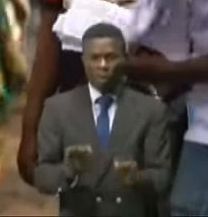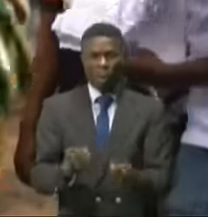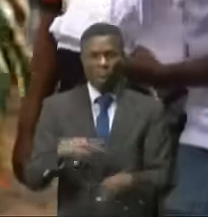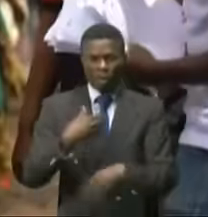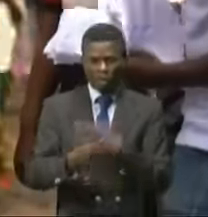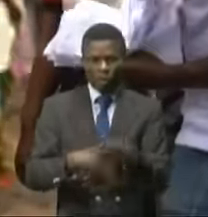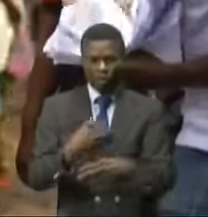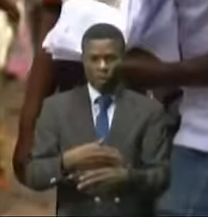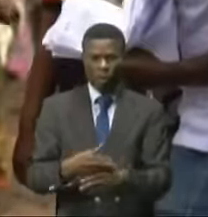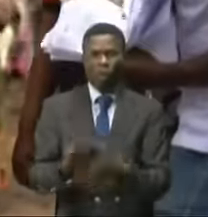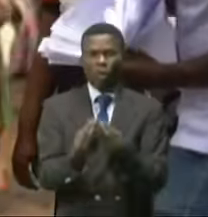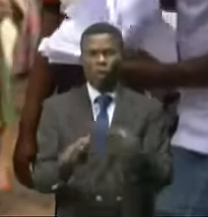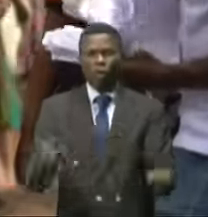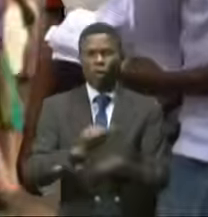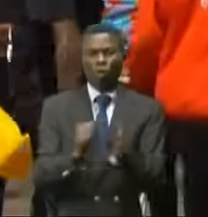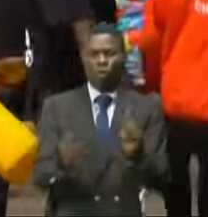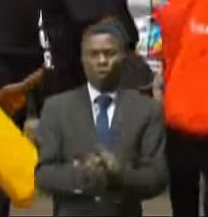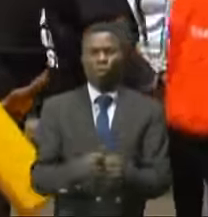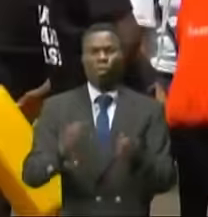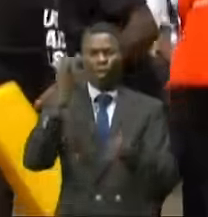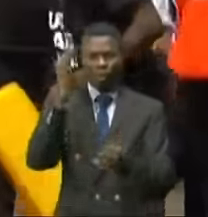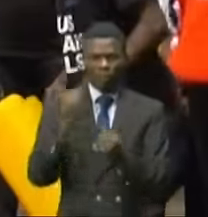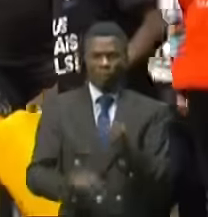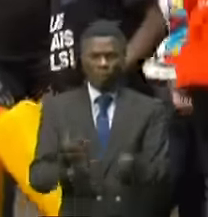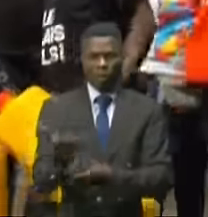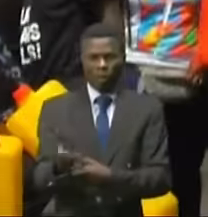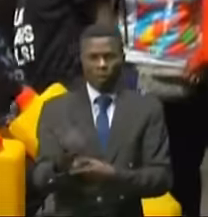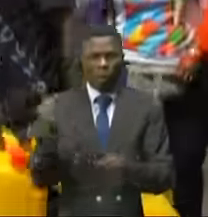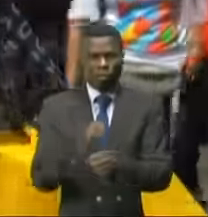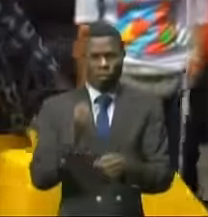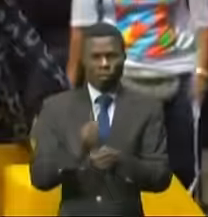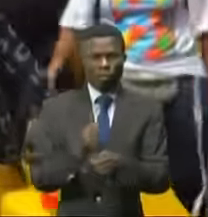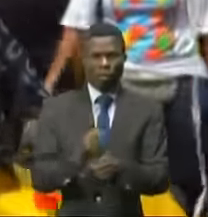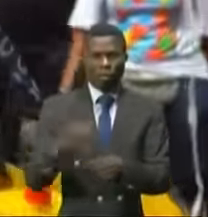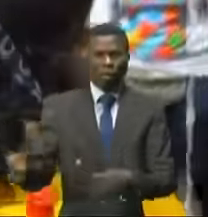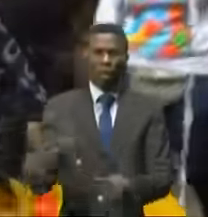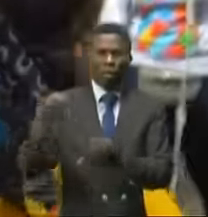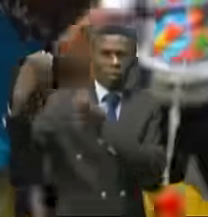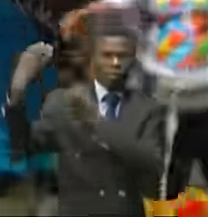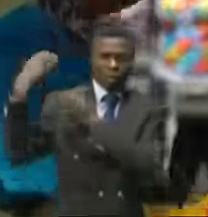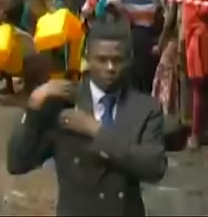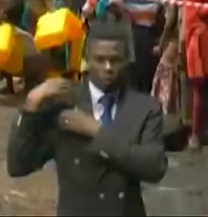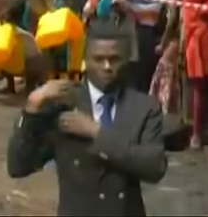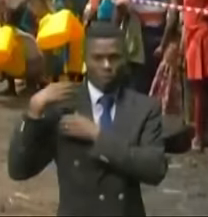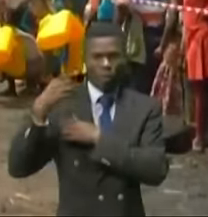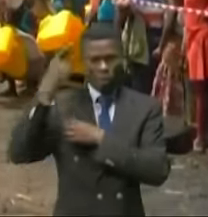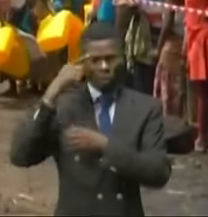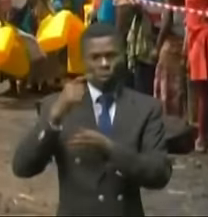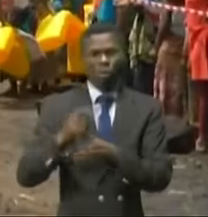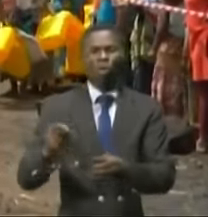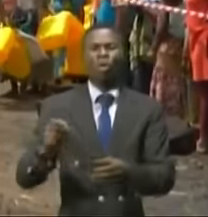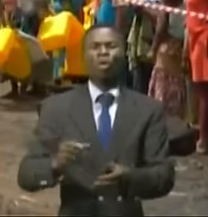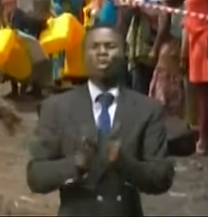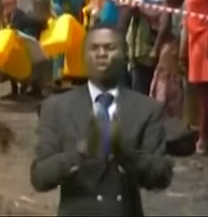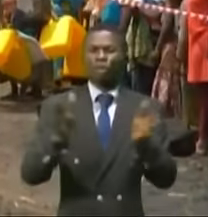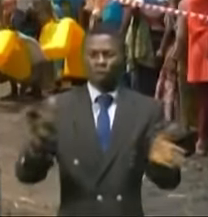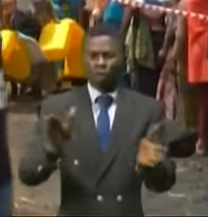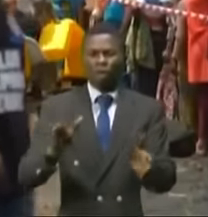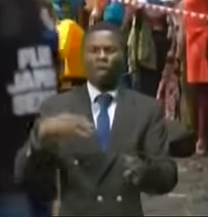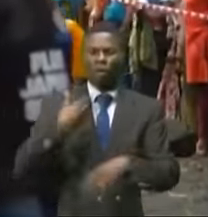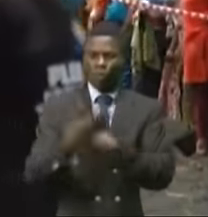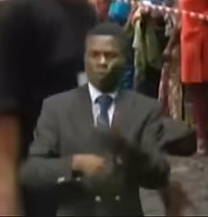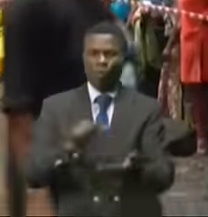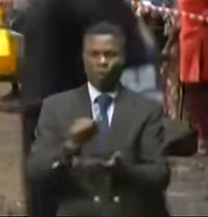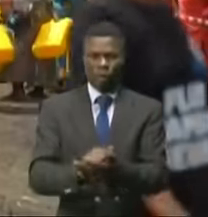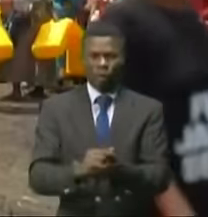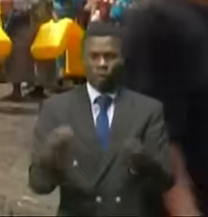procédons aux réparations collectives définitives. Nous travaillons dans un cadre de prise en charge holistique globale et nous sommes vraiment dans cette action